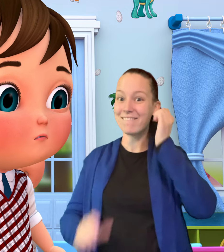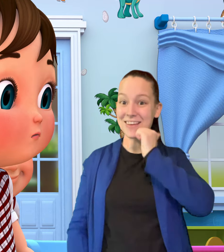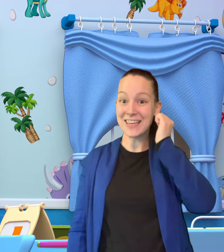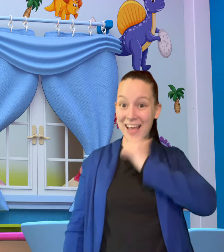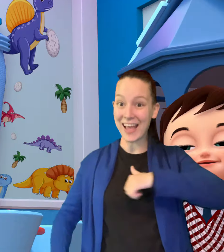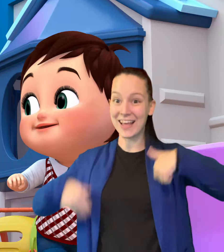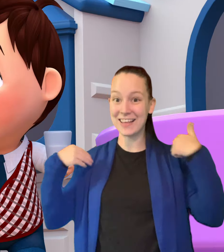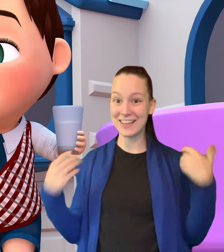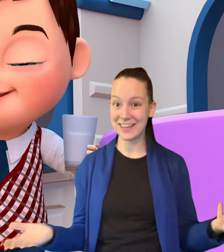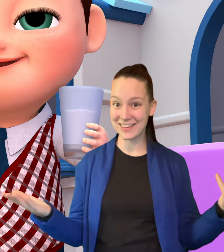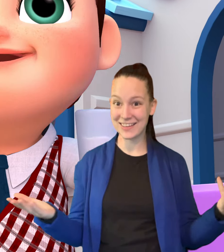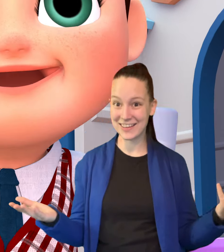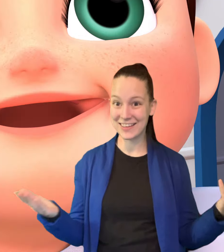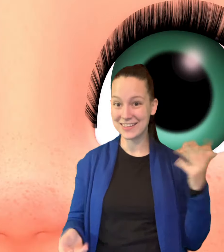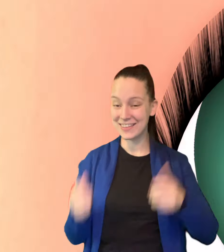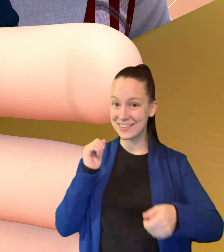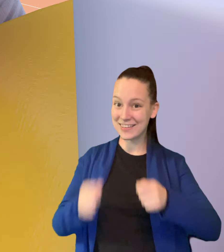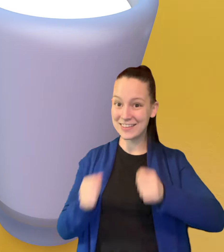ね